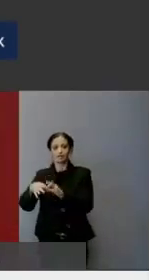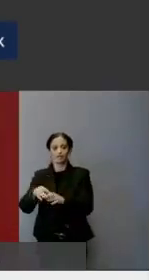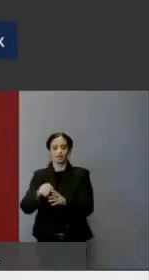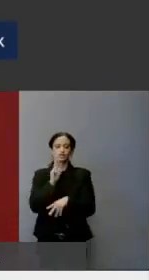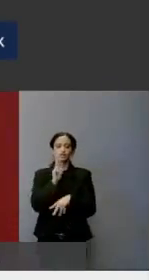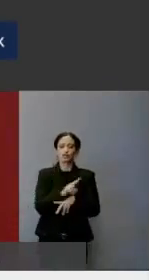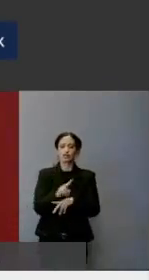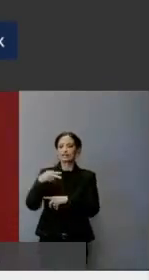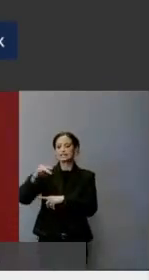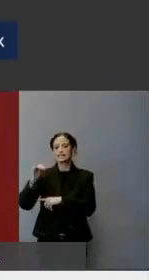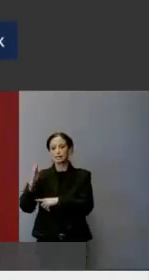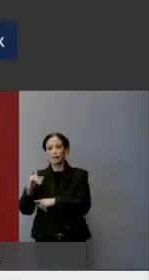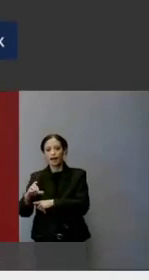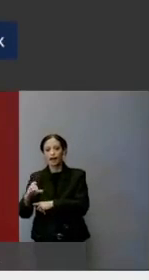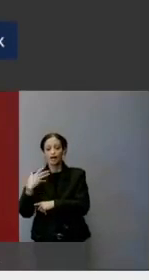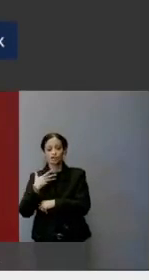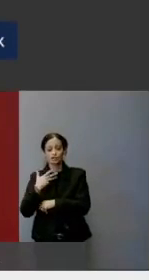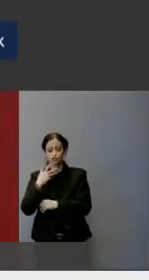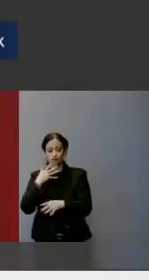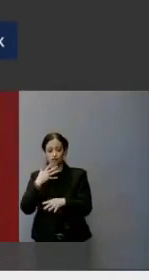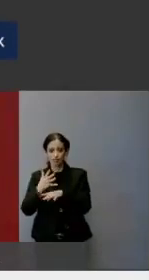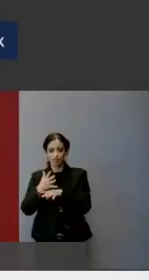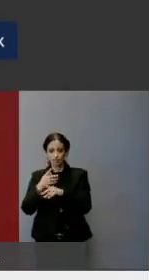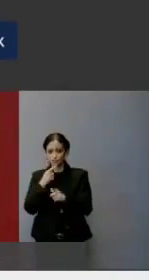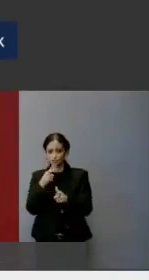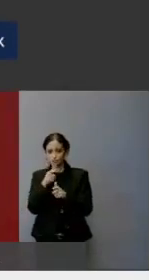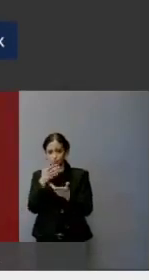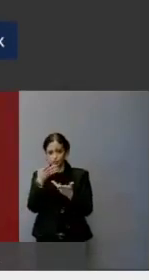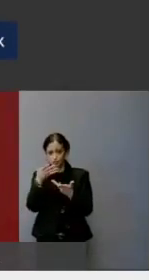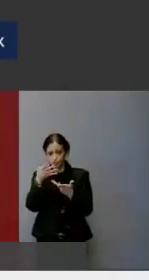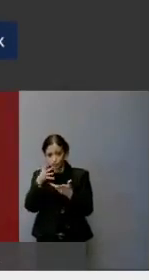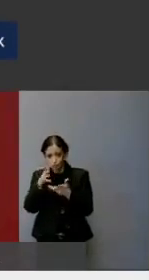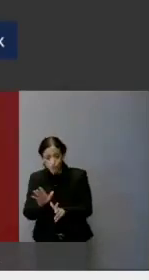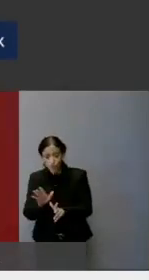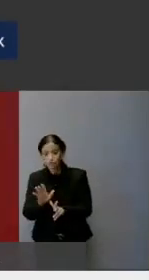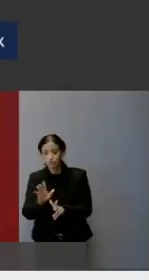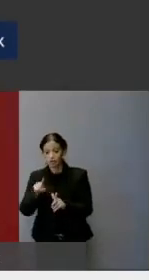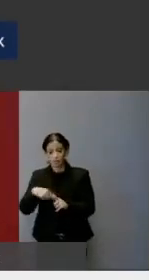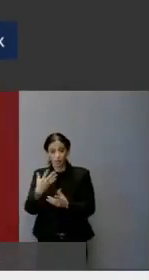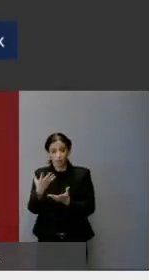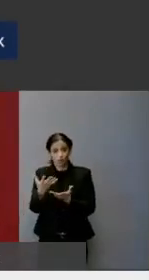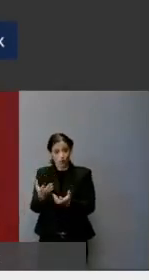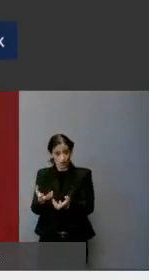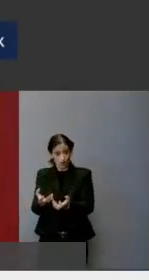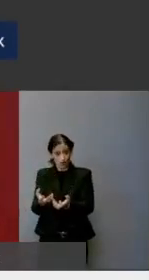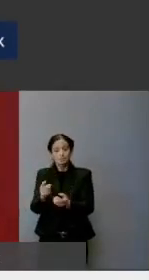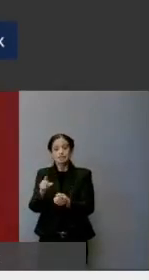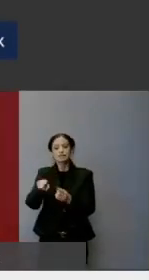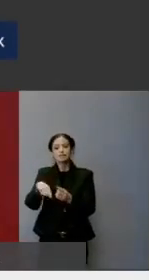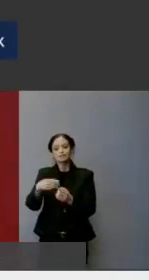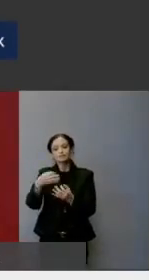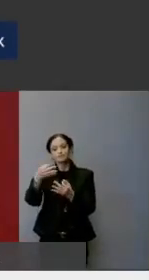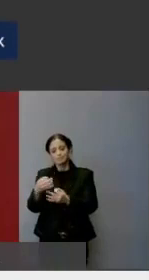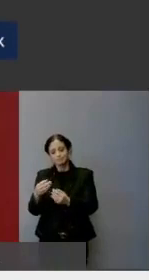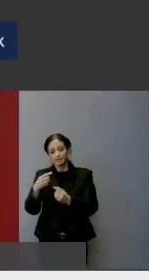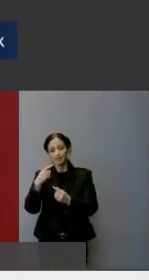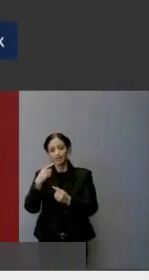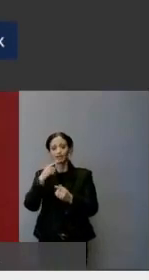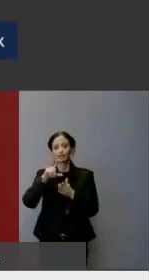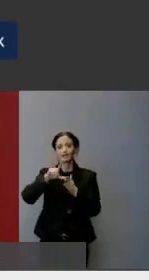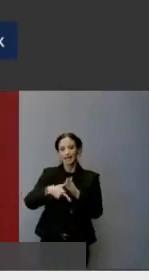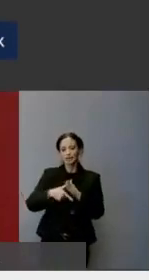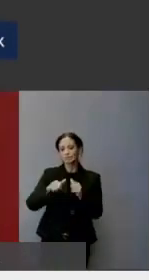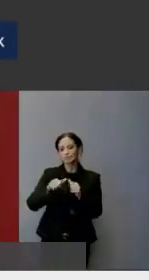sono interventi che abbiamo discusso l'attuazione era andremo a definire nei modi nei tempi previsti da questa procedura